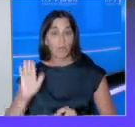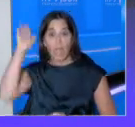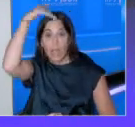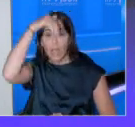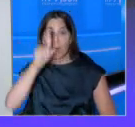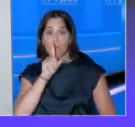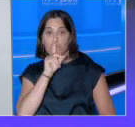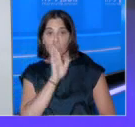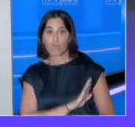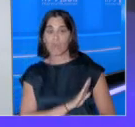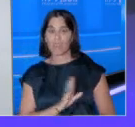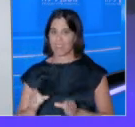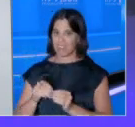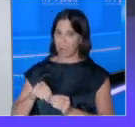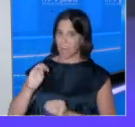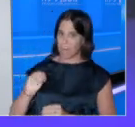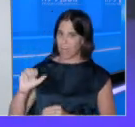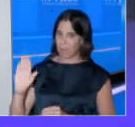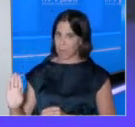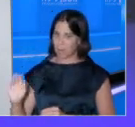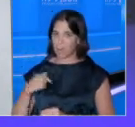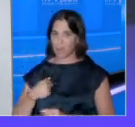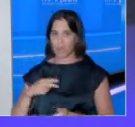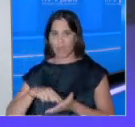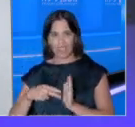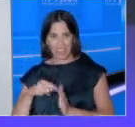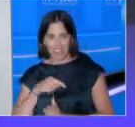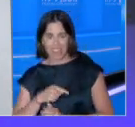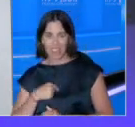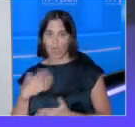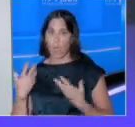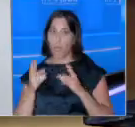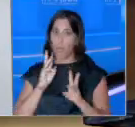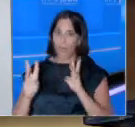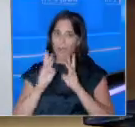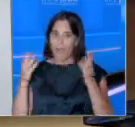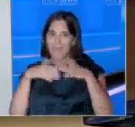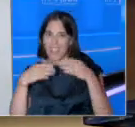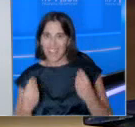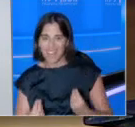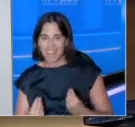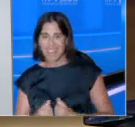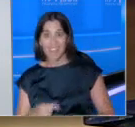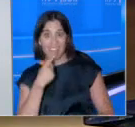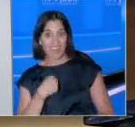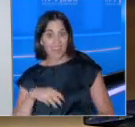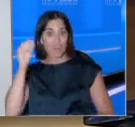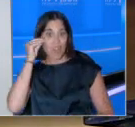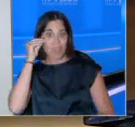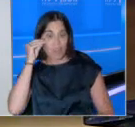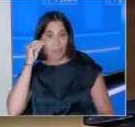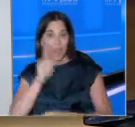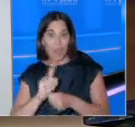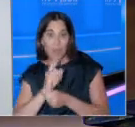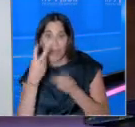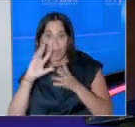לא ידבר. איתי בולמיינצט בירה ברדוגו, יועצת אסטרטגית לקשרי ממשל, ערב טוב, מה שלומך? וואו, ערב טוב, אני, ערב טוב. תגידי לי שאת זוכרת תקופה יותר מוטרפת